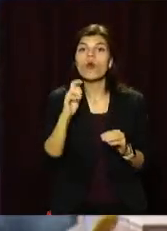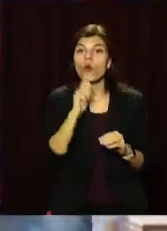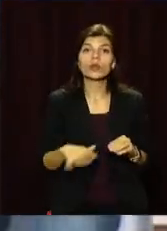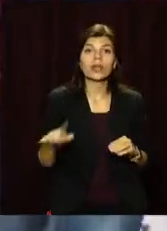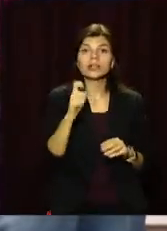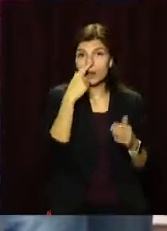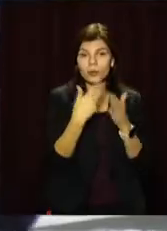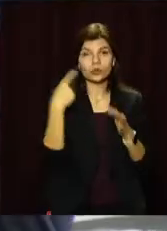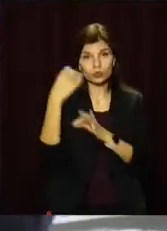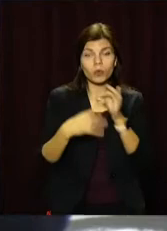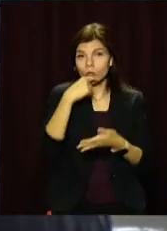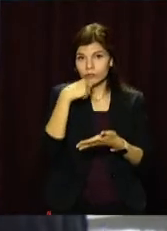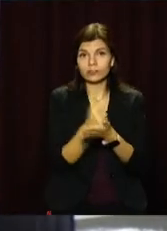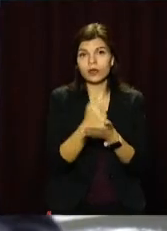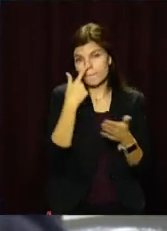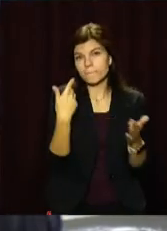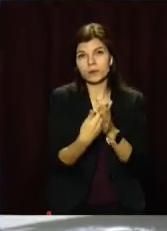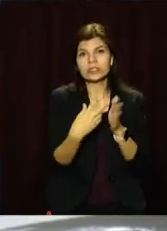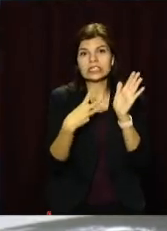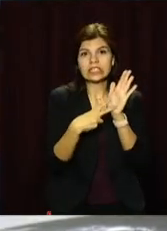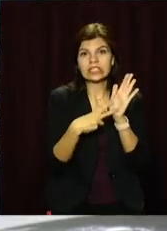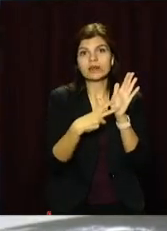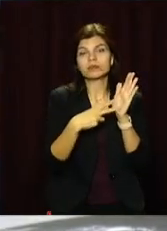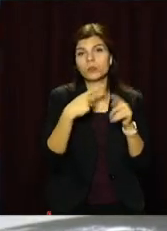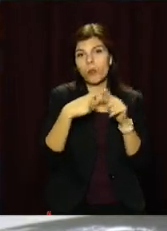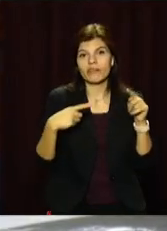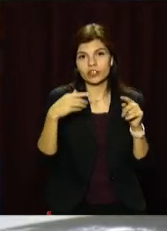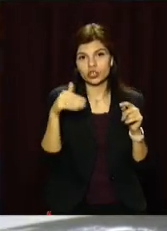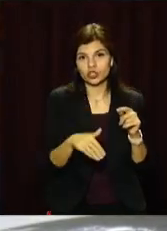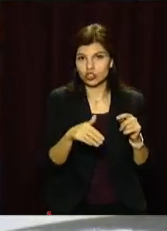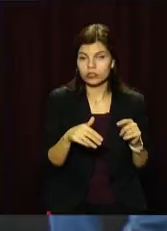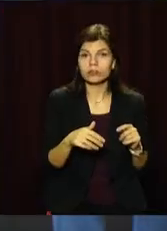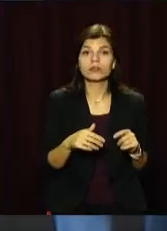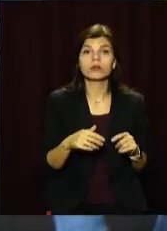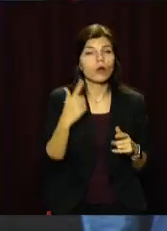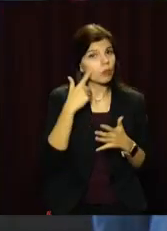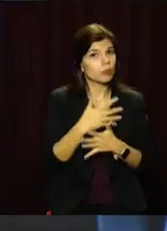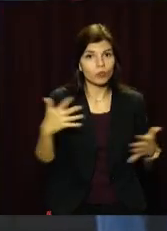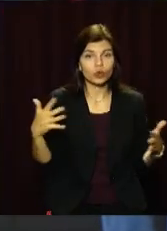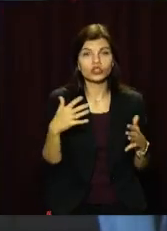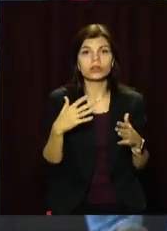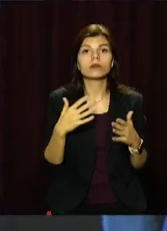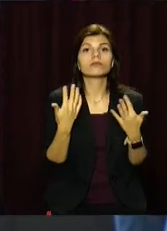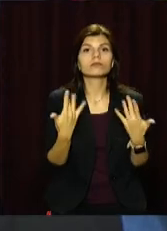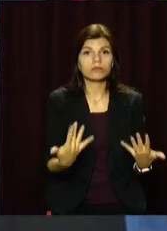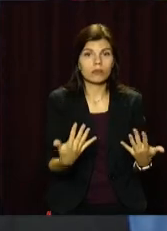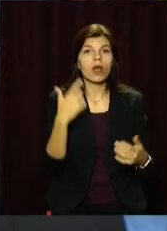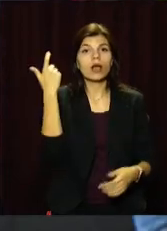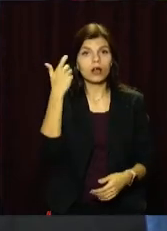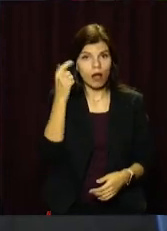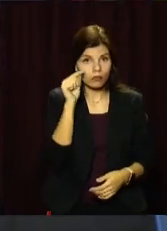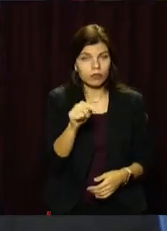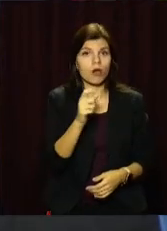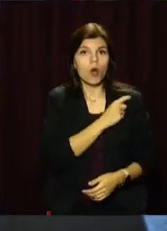за попередню добу зафіксували майже 7,5 тисяч недужих. Найбільшу кількість випадків занотували у